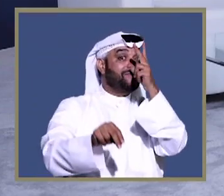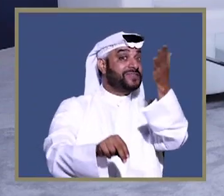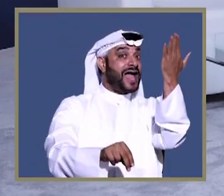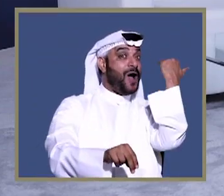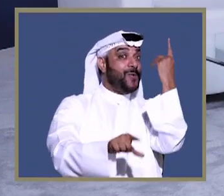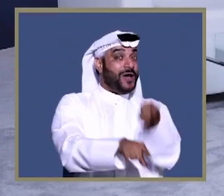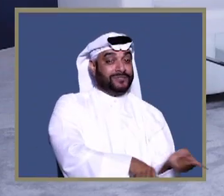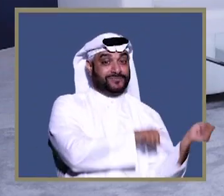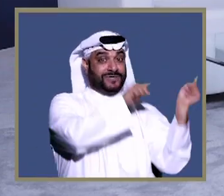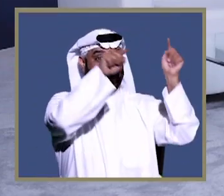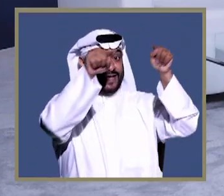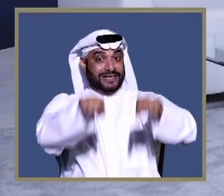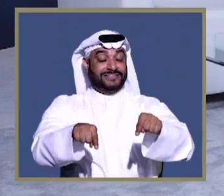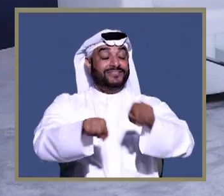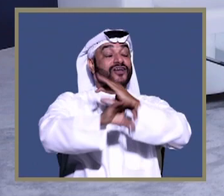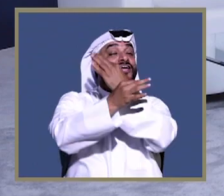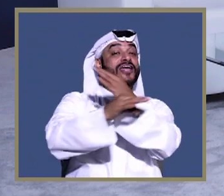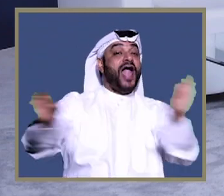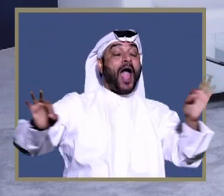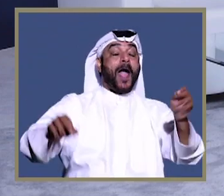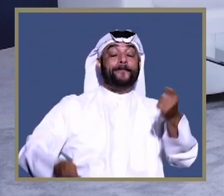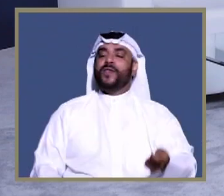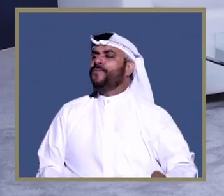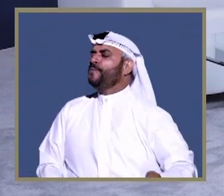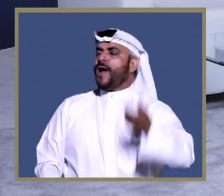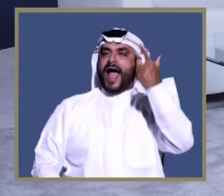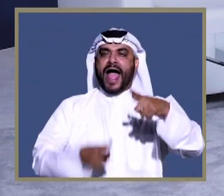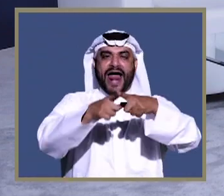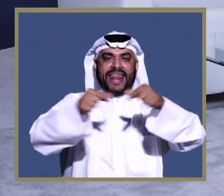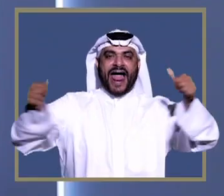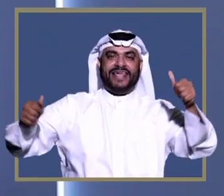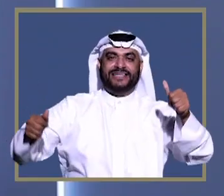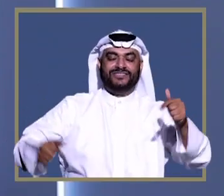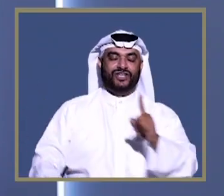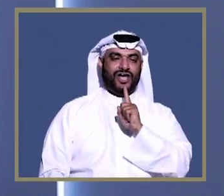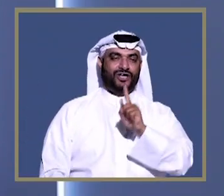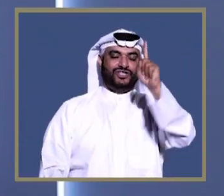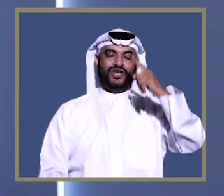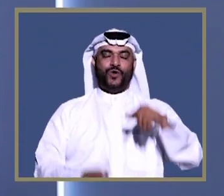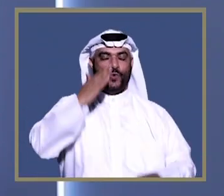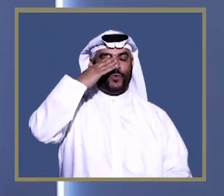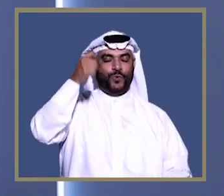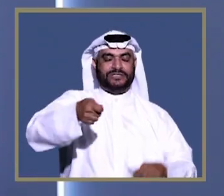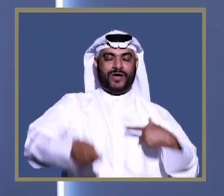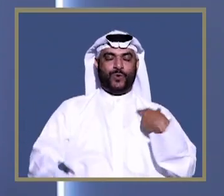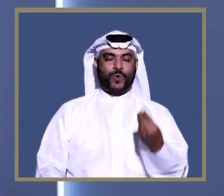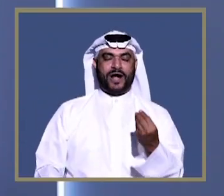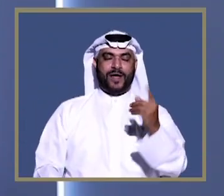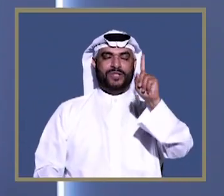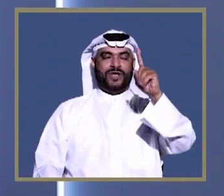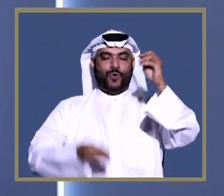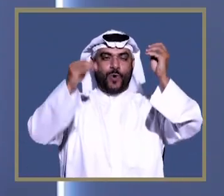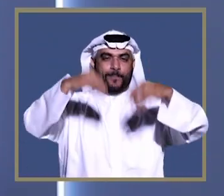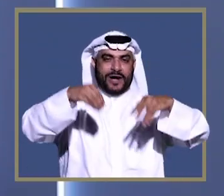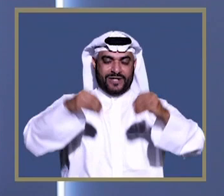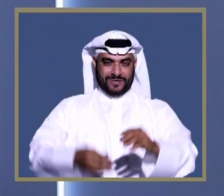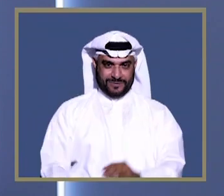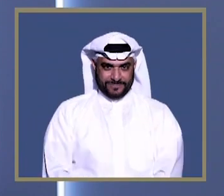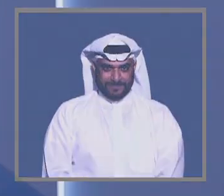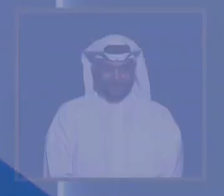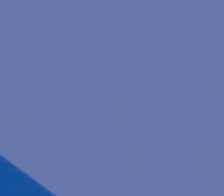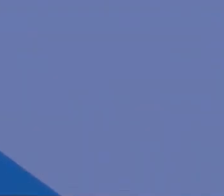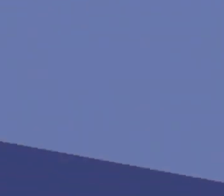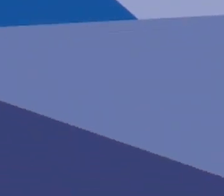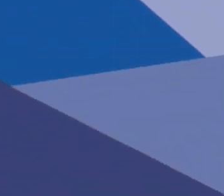سابق عهدها بعروس الخليج إن شاء الله. والسلام عليكم ورحمة الله